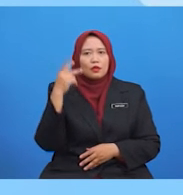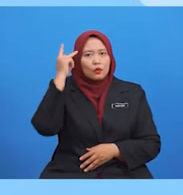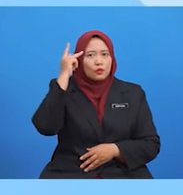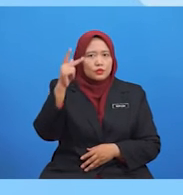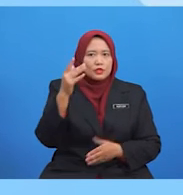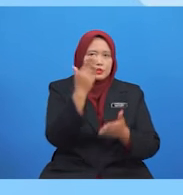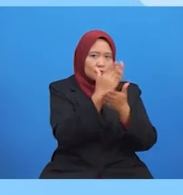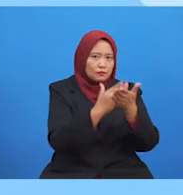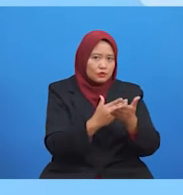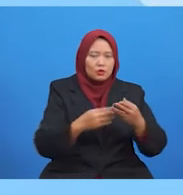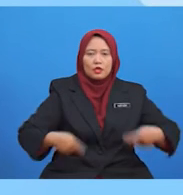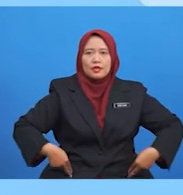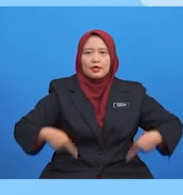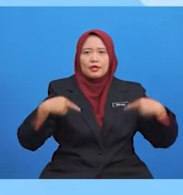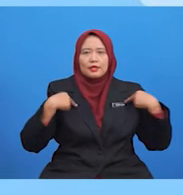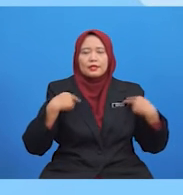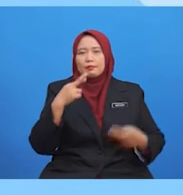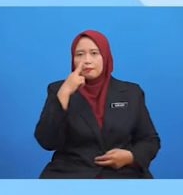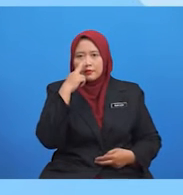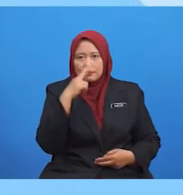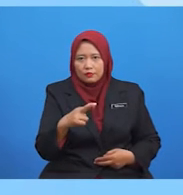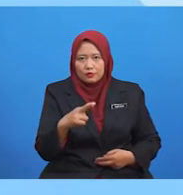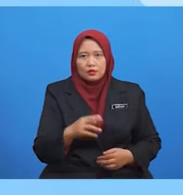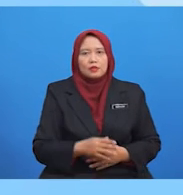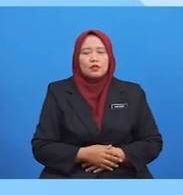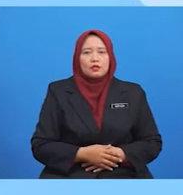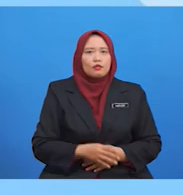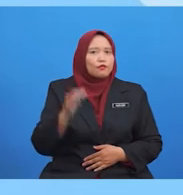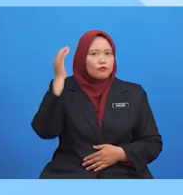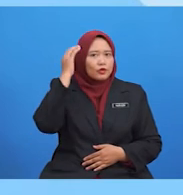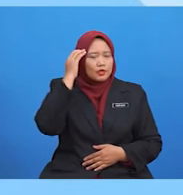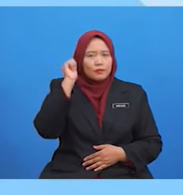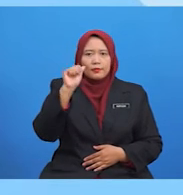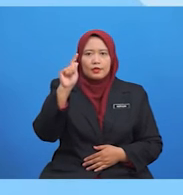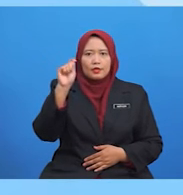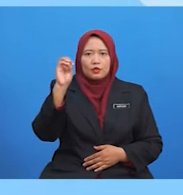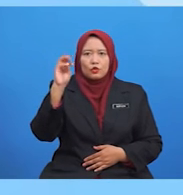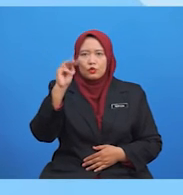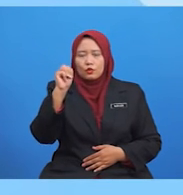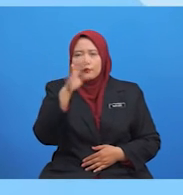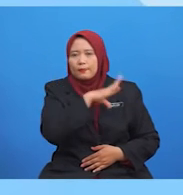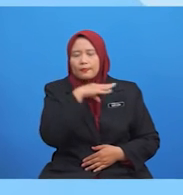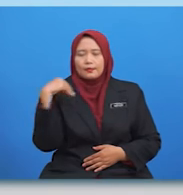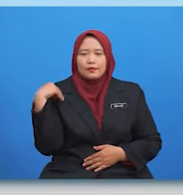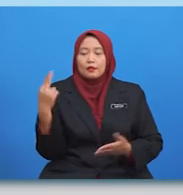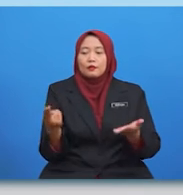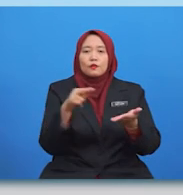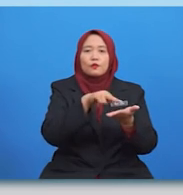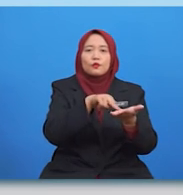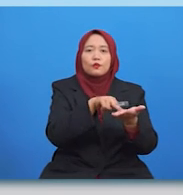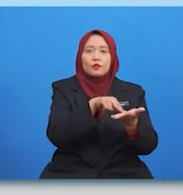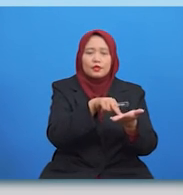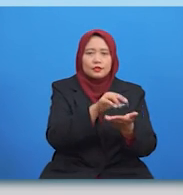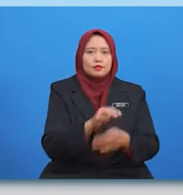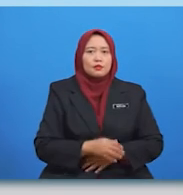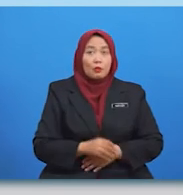perebutan reaktif. Yang ketiga, memahami atom dan nukleus. Bolehkan semua?